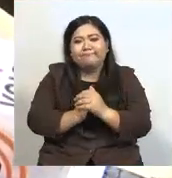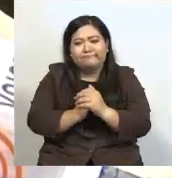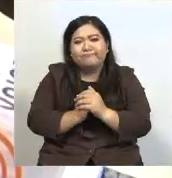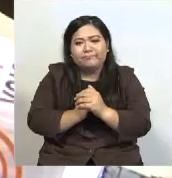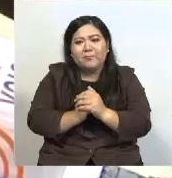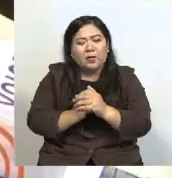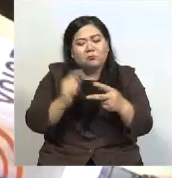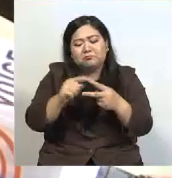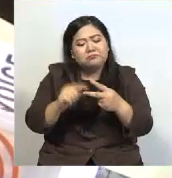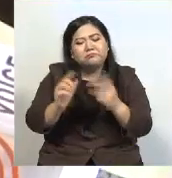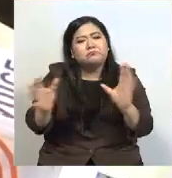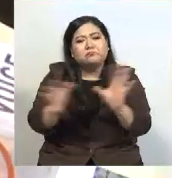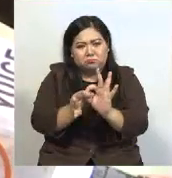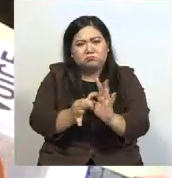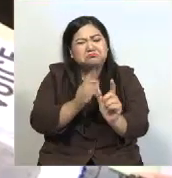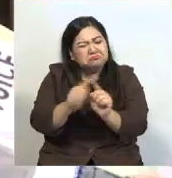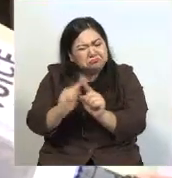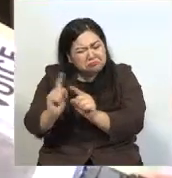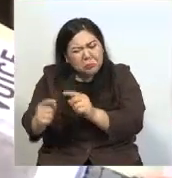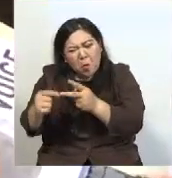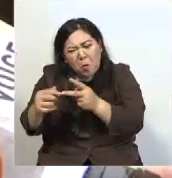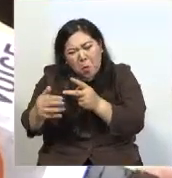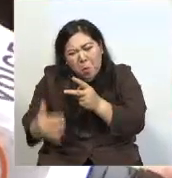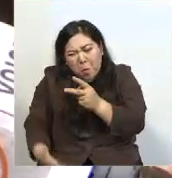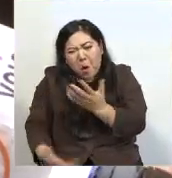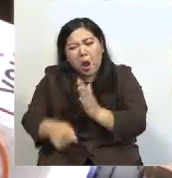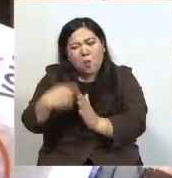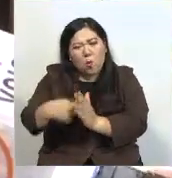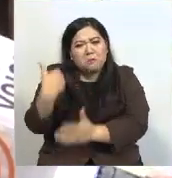มันมีประกอบกันหลายด้านนะครับซึ่งการบริหารนั้